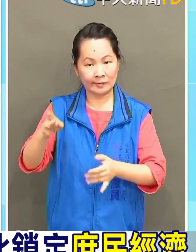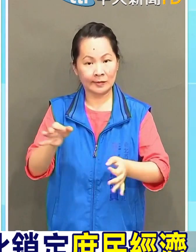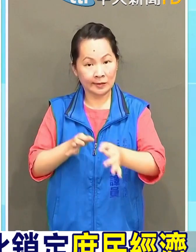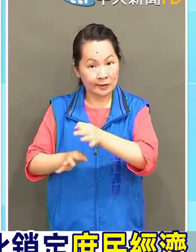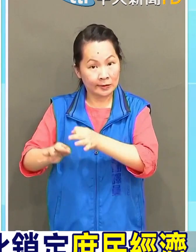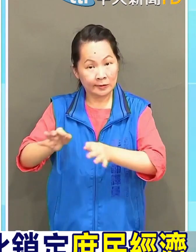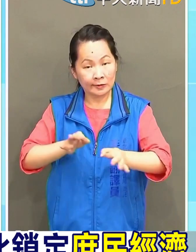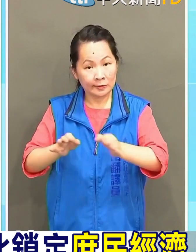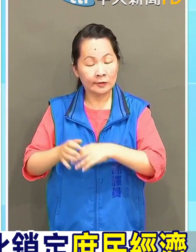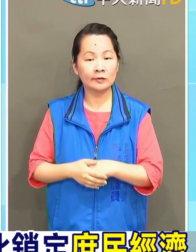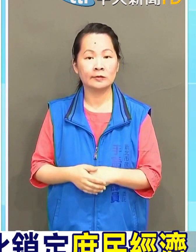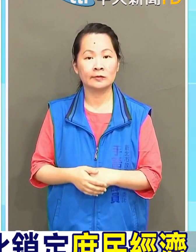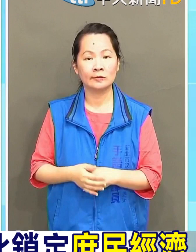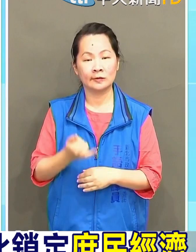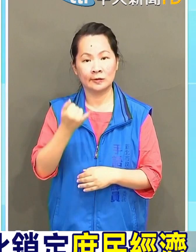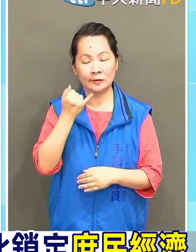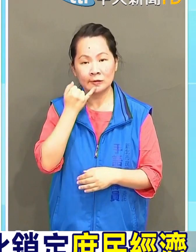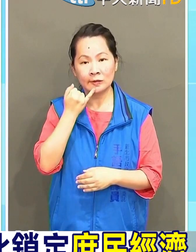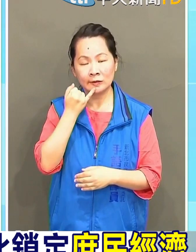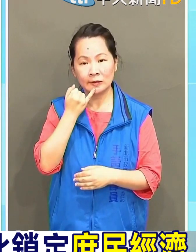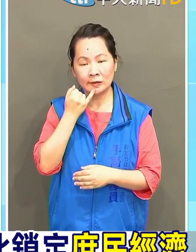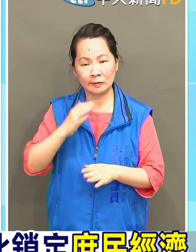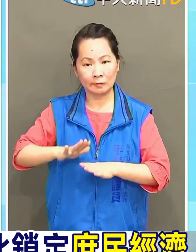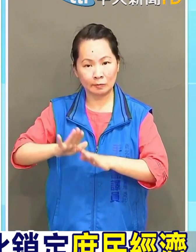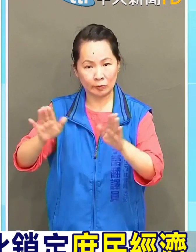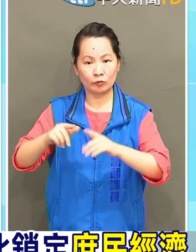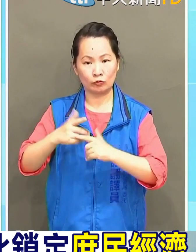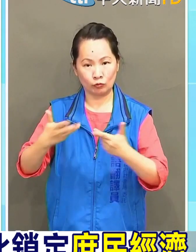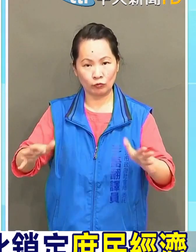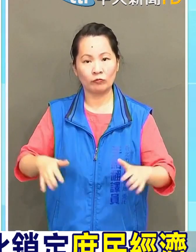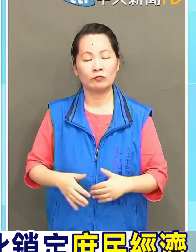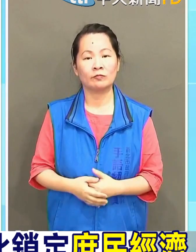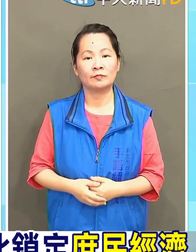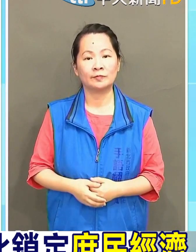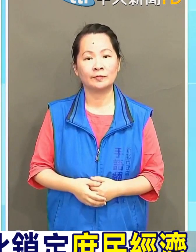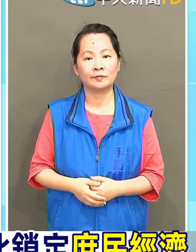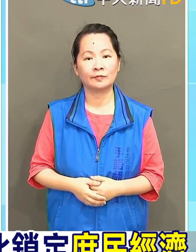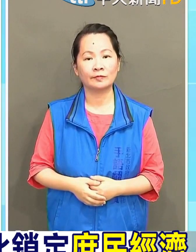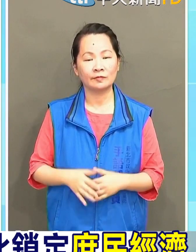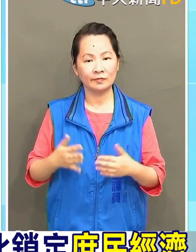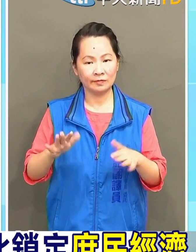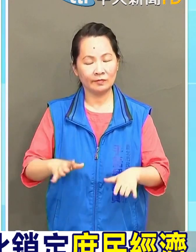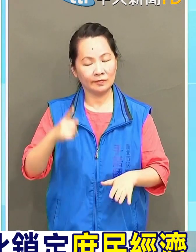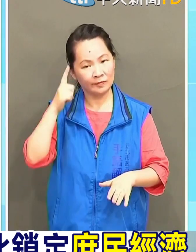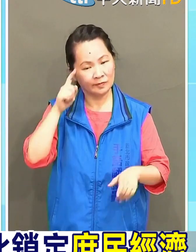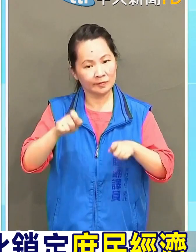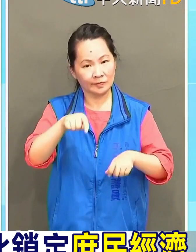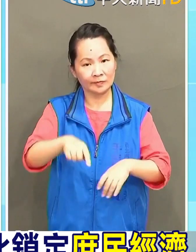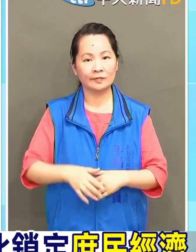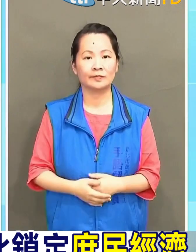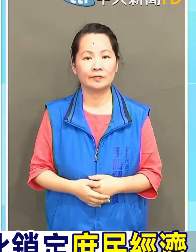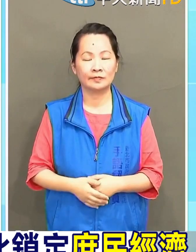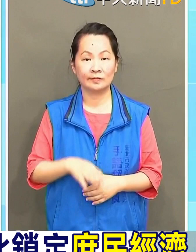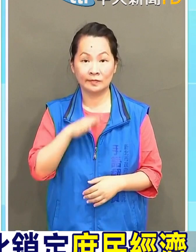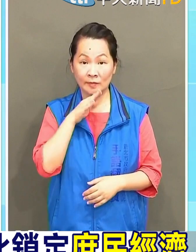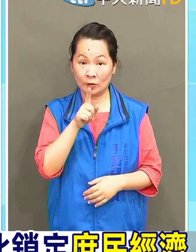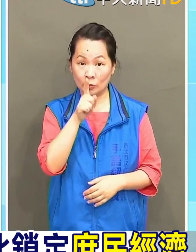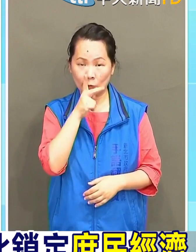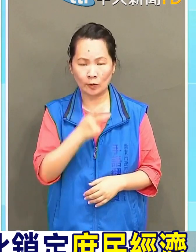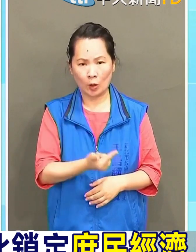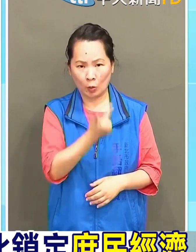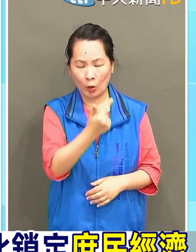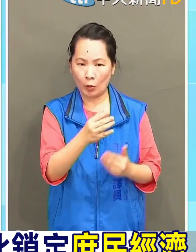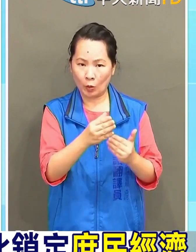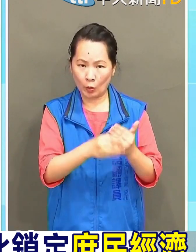够创造更高的效益。那这是目前的整个规划，我们也等待中央赶快，